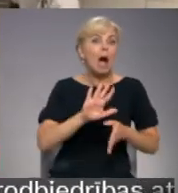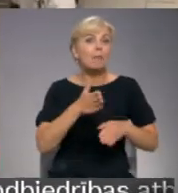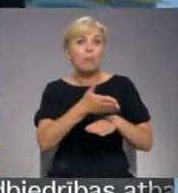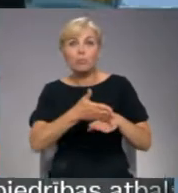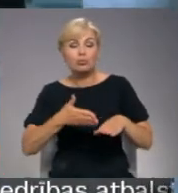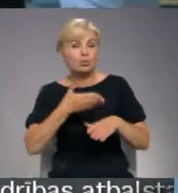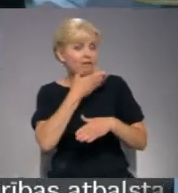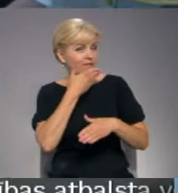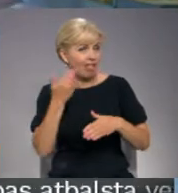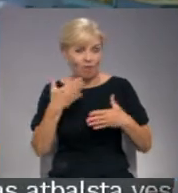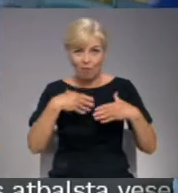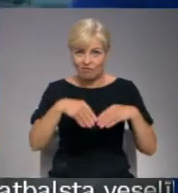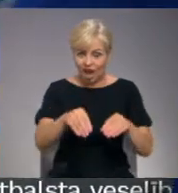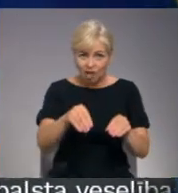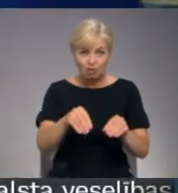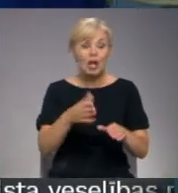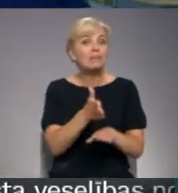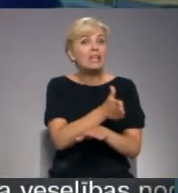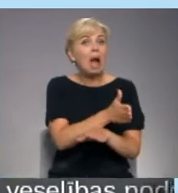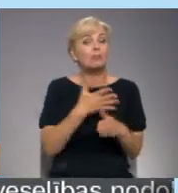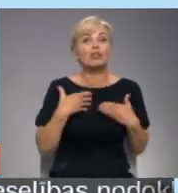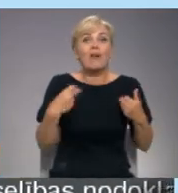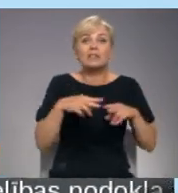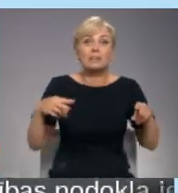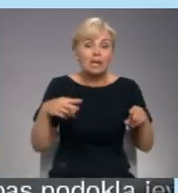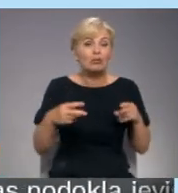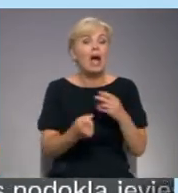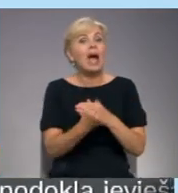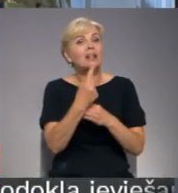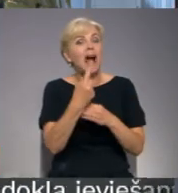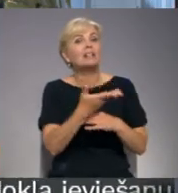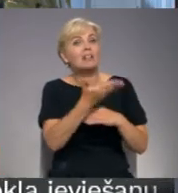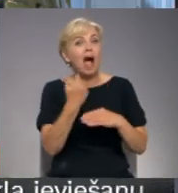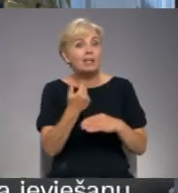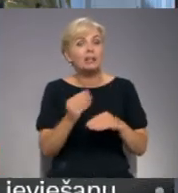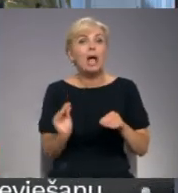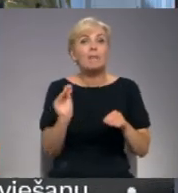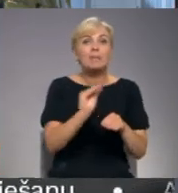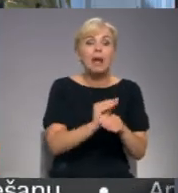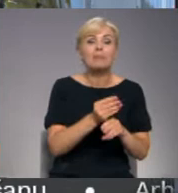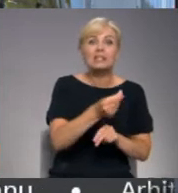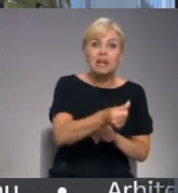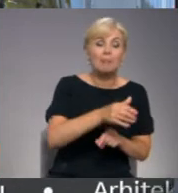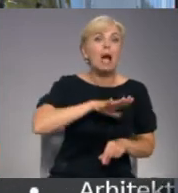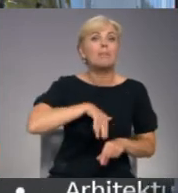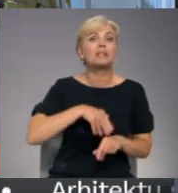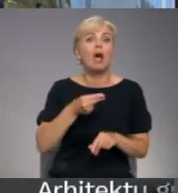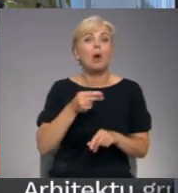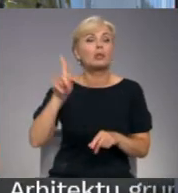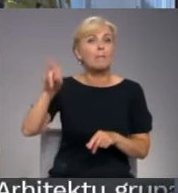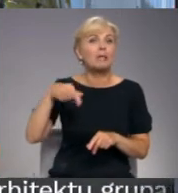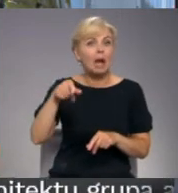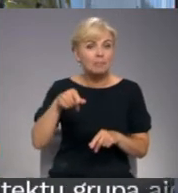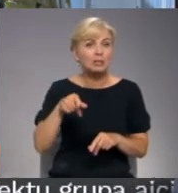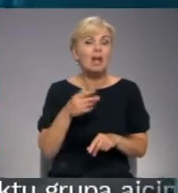nav veikuši. Iepriekš veselības ministrija gan aicināja rast iespēju piemaksas samaksāt, pēc tam naudu pieprasot no